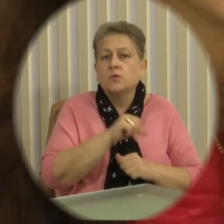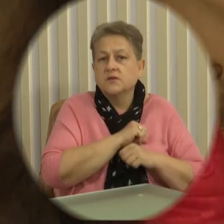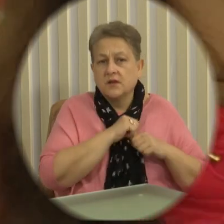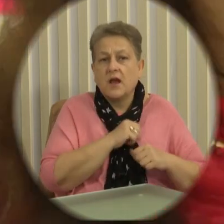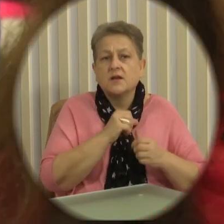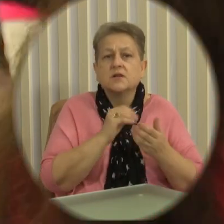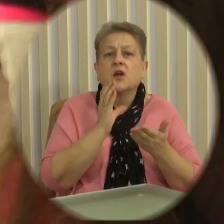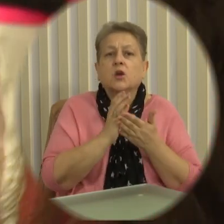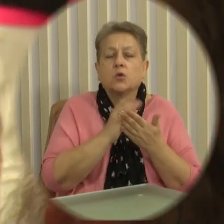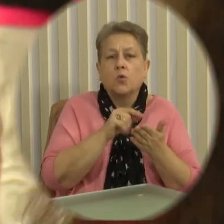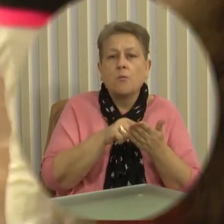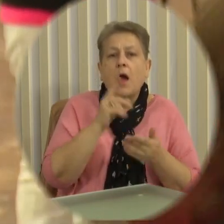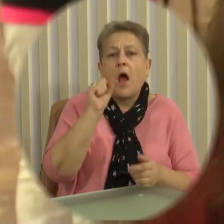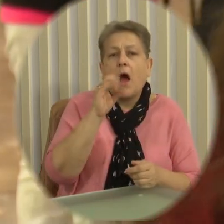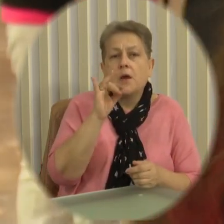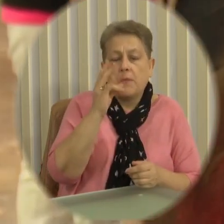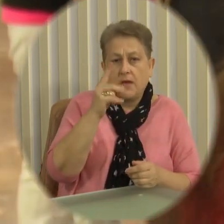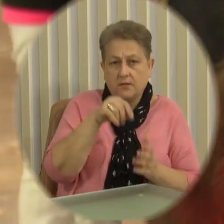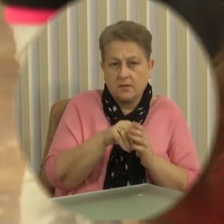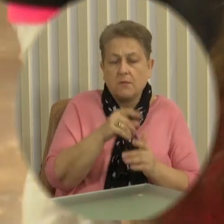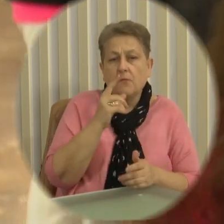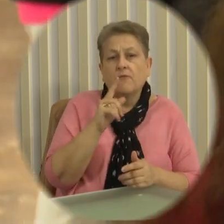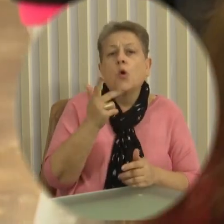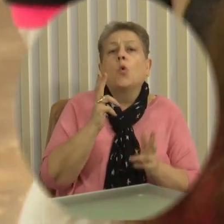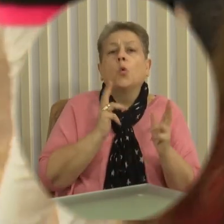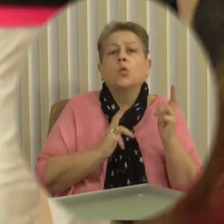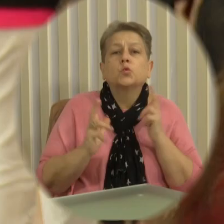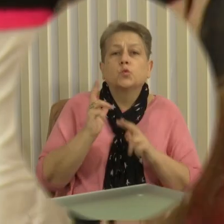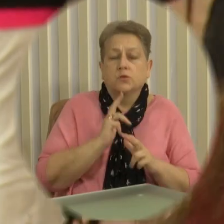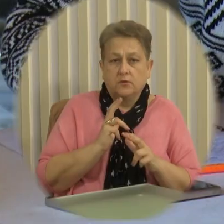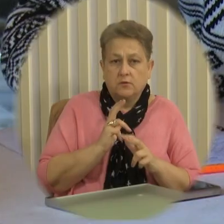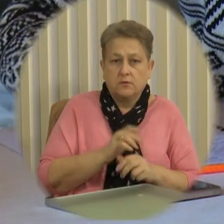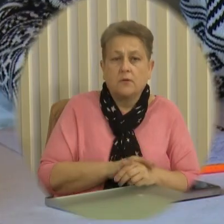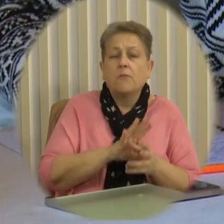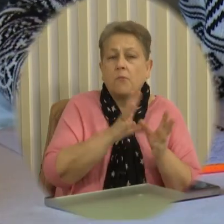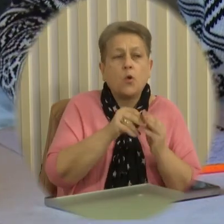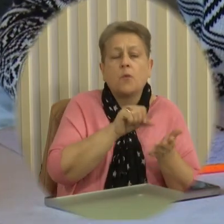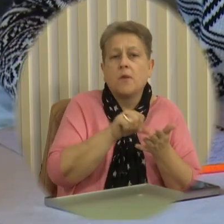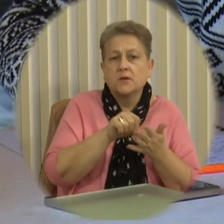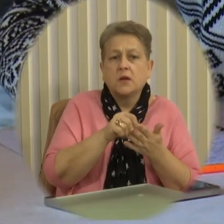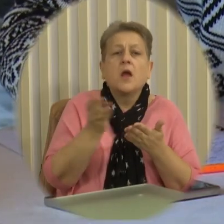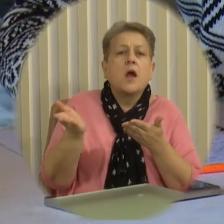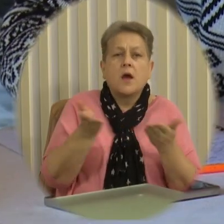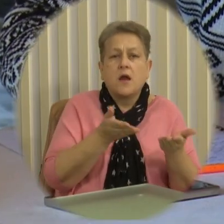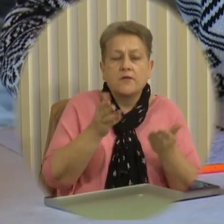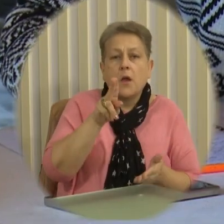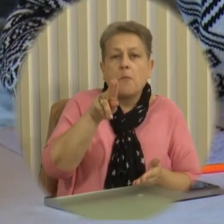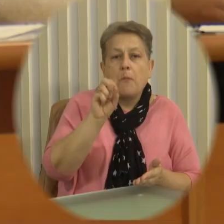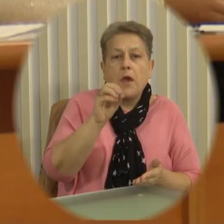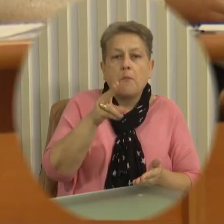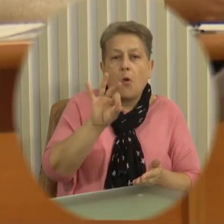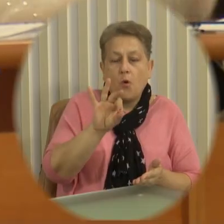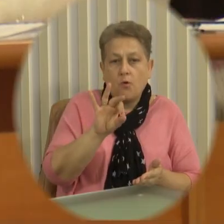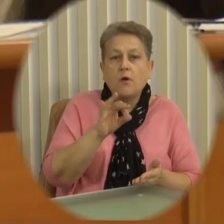կերպար այդ գրքում, մեկ արմենի կերպարներ, մյուսը հենց ուսուցչի կերպարը։ Բոլոր մասնակիցները հրավիրվեցին Պեպո